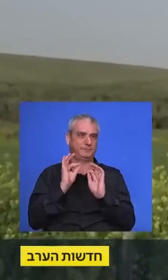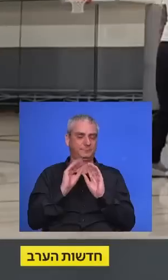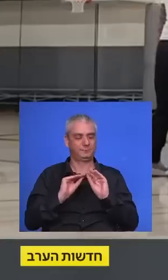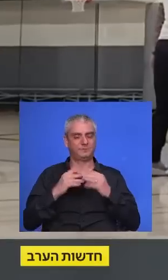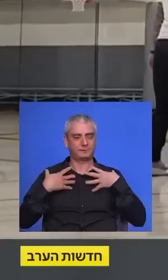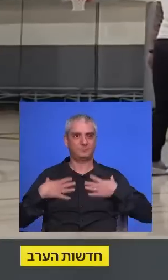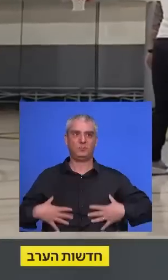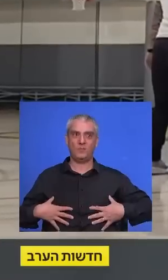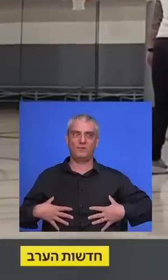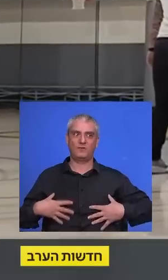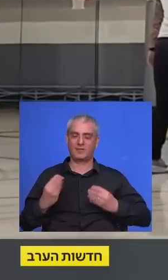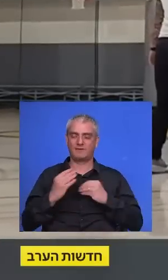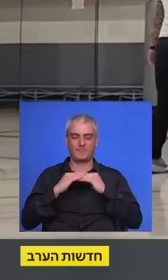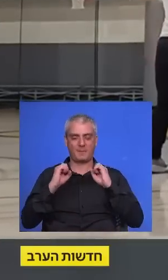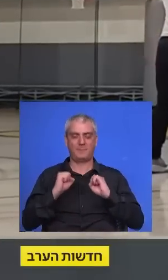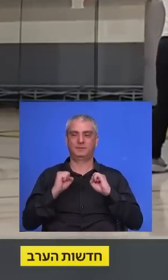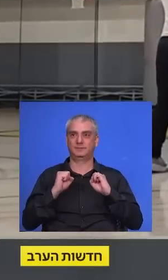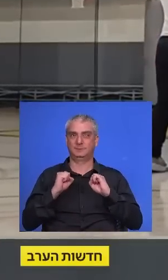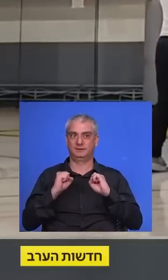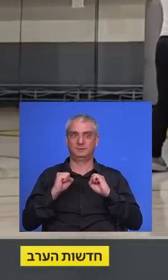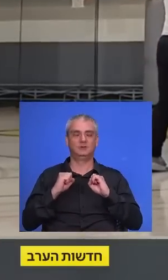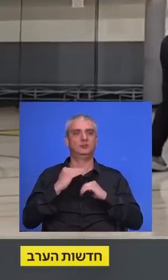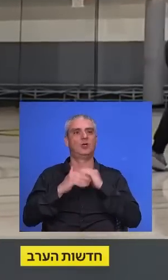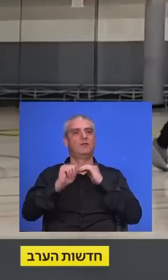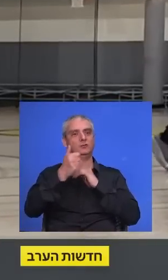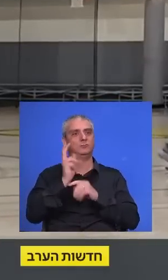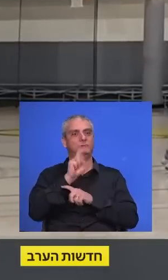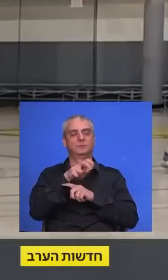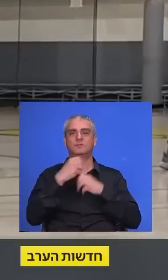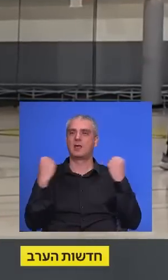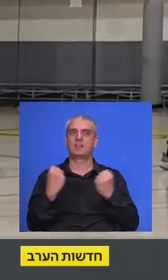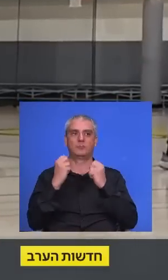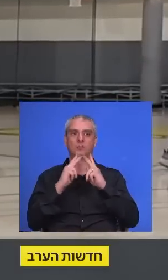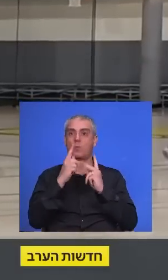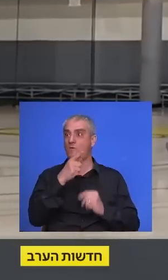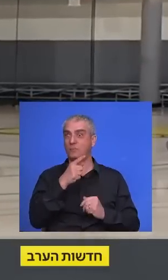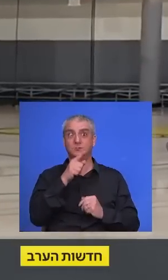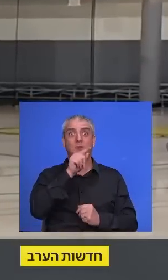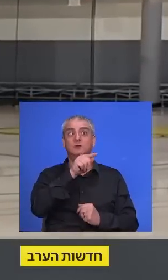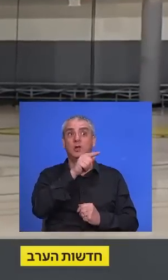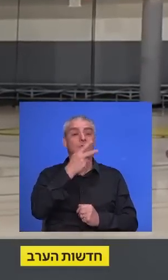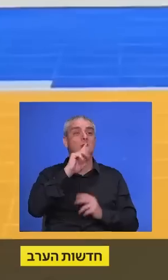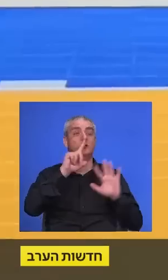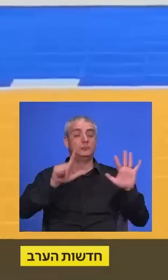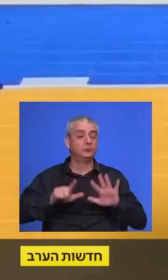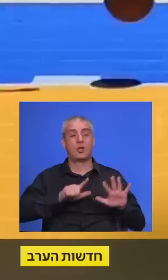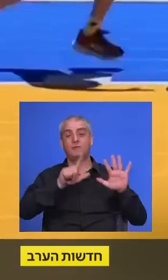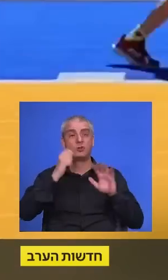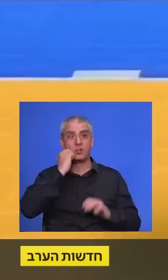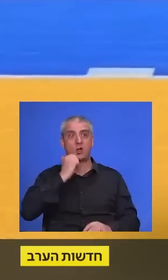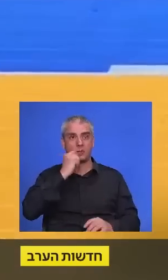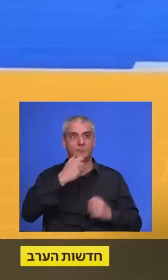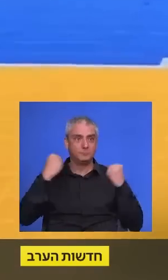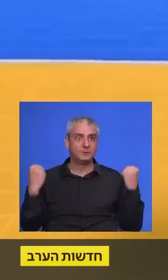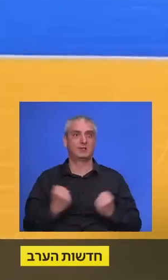הגוף דברים מהבסיס. בשלב הראשון הוא התקבל למחנה האימונים של הקבוצה, ושם יותר משבע שעות ביום הוא